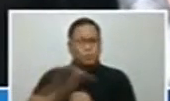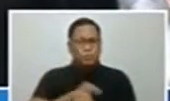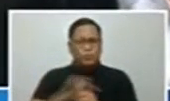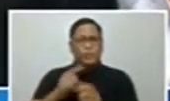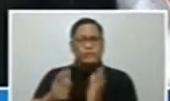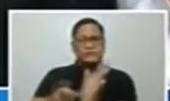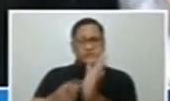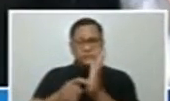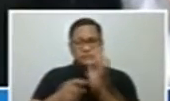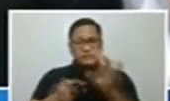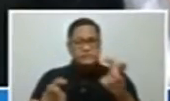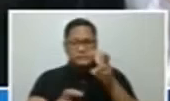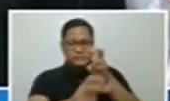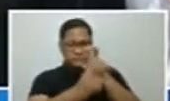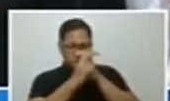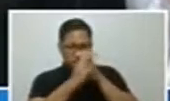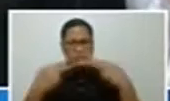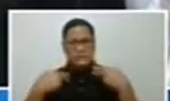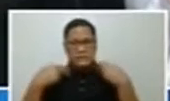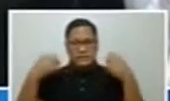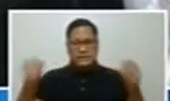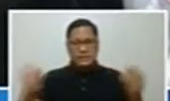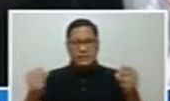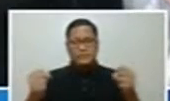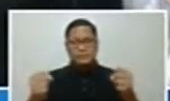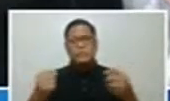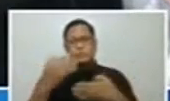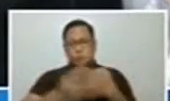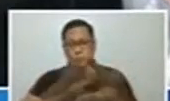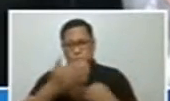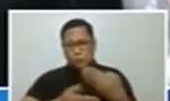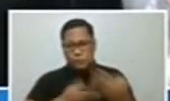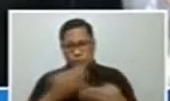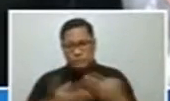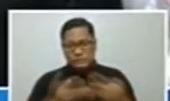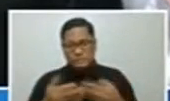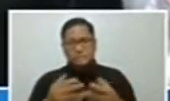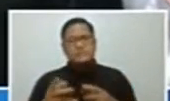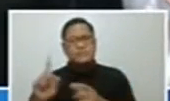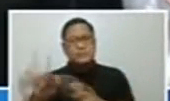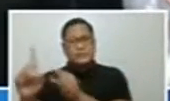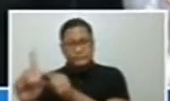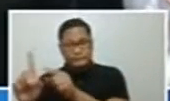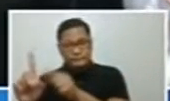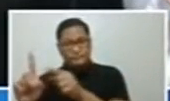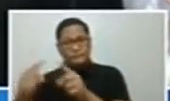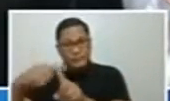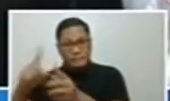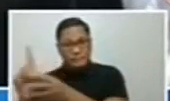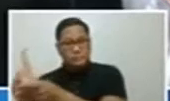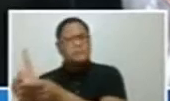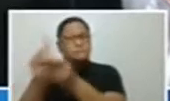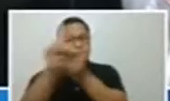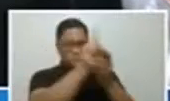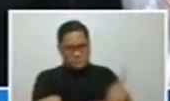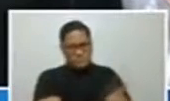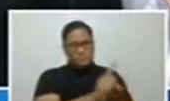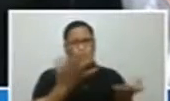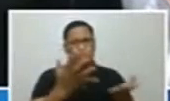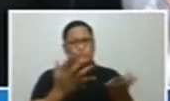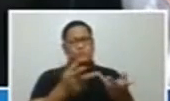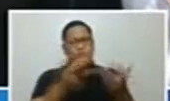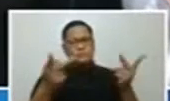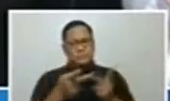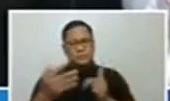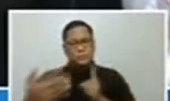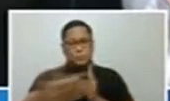hospital ngayon. Wala pang 30. Pero ano lang eh, mga yung na-discovery natin dito sa